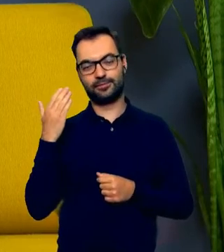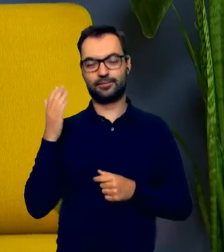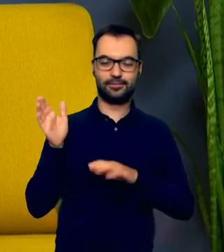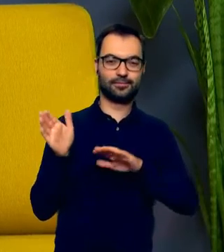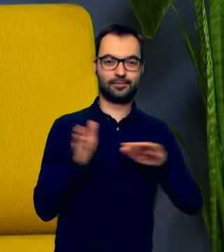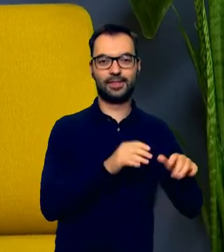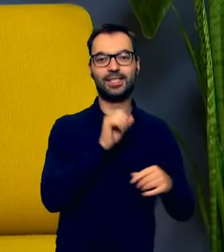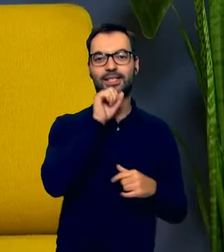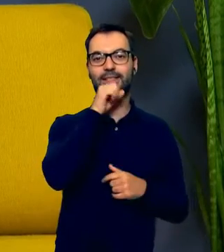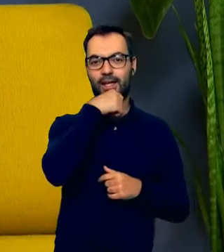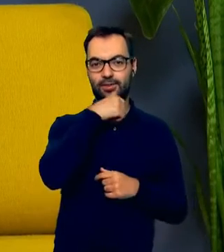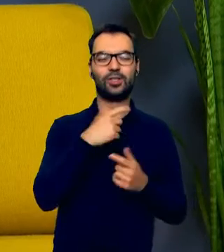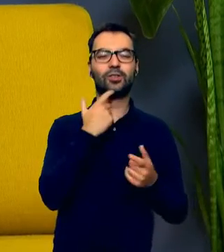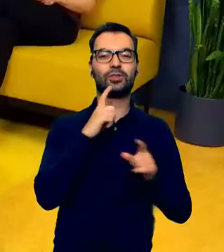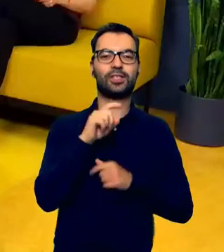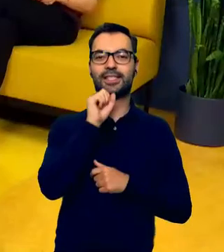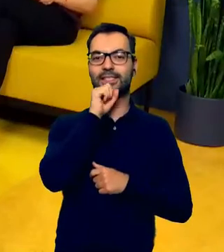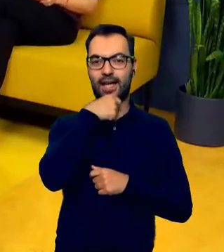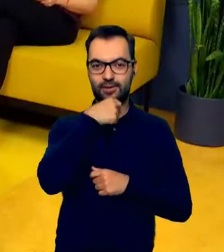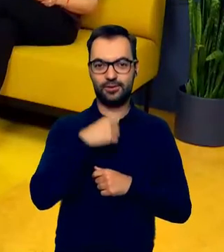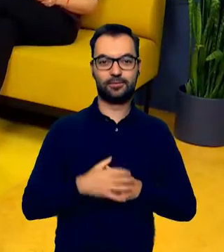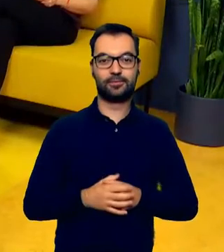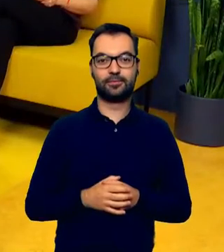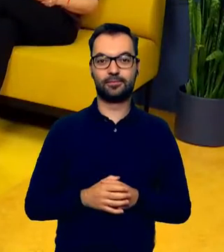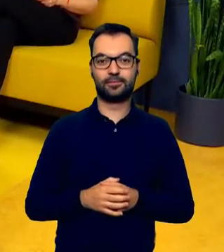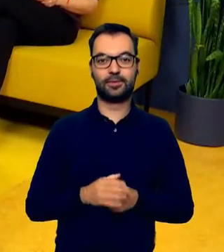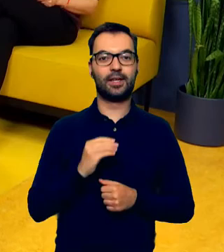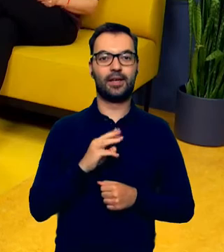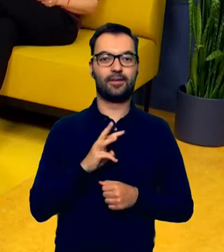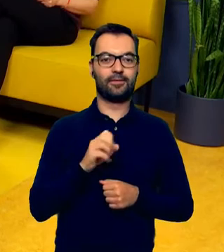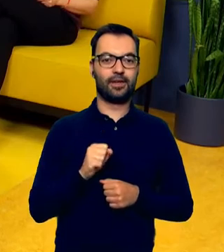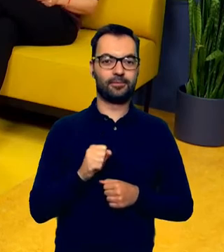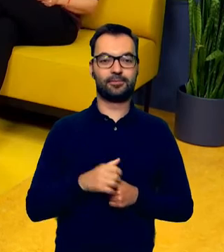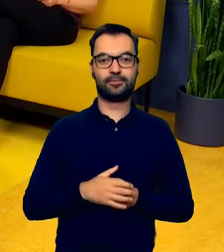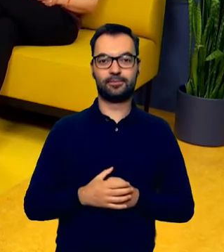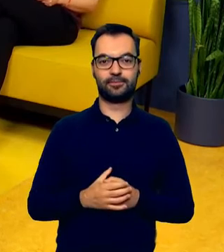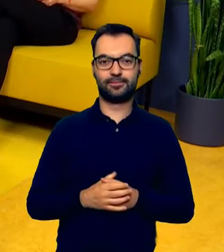więc zacznijmy od starości. Co oznacza starość? Ewa,